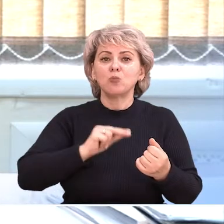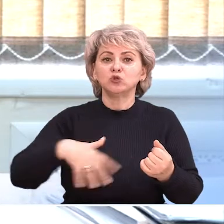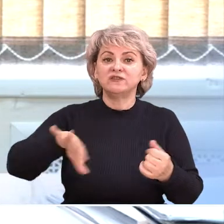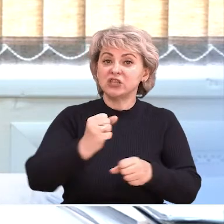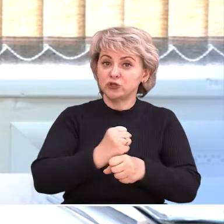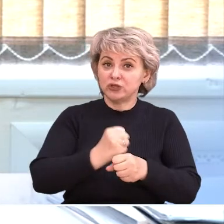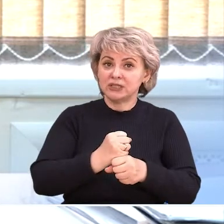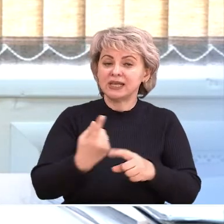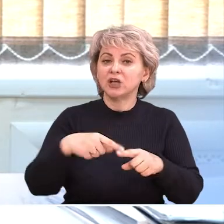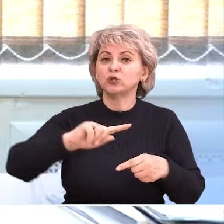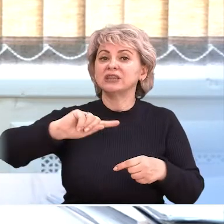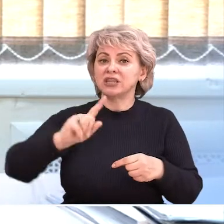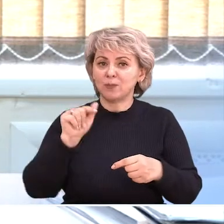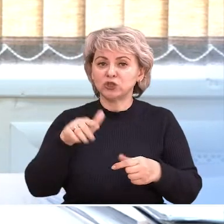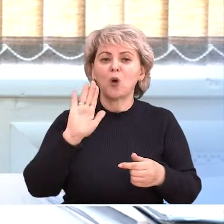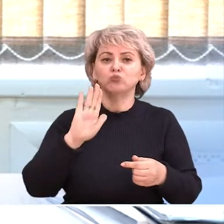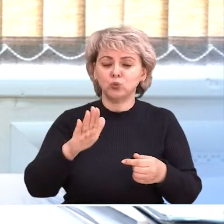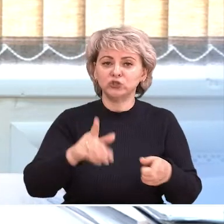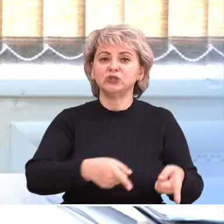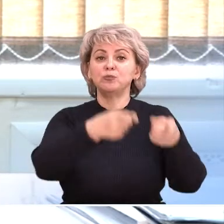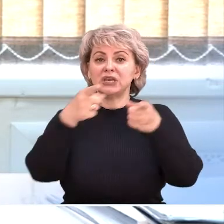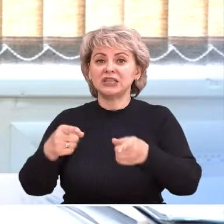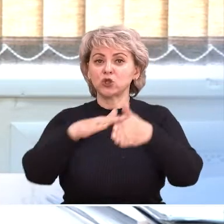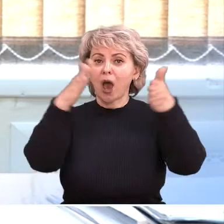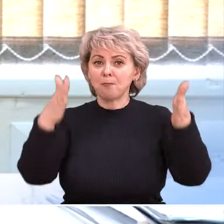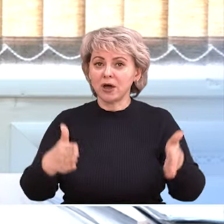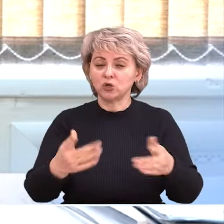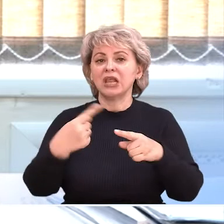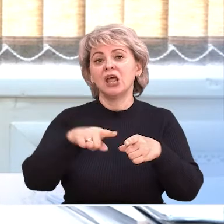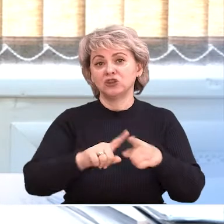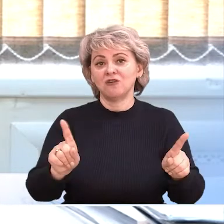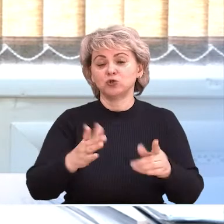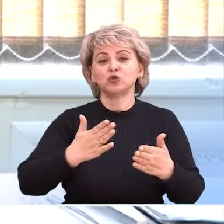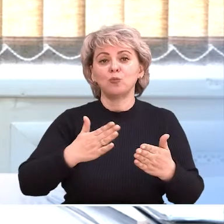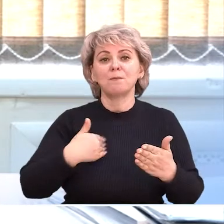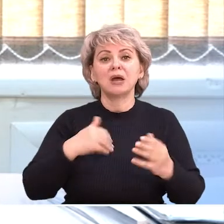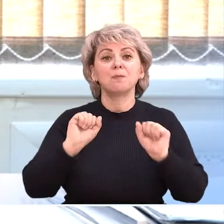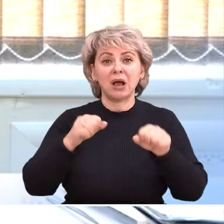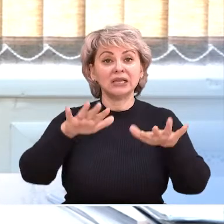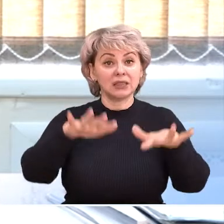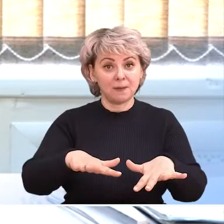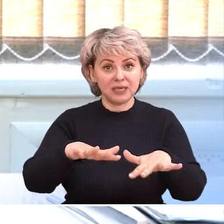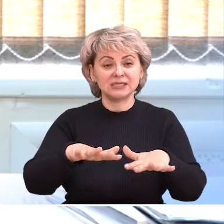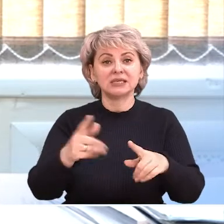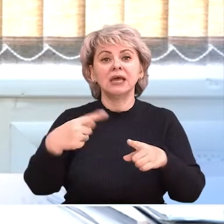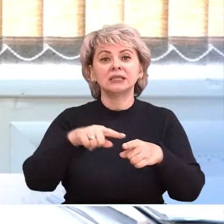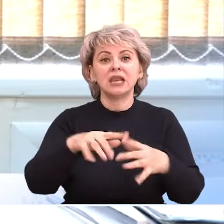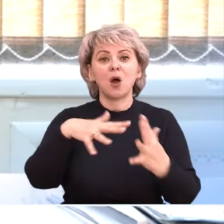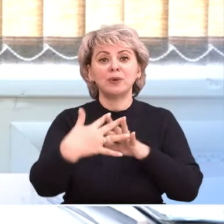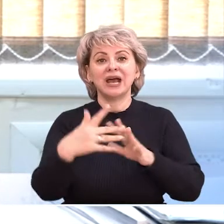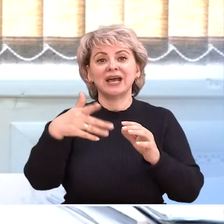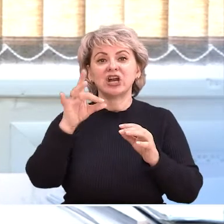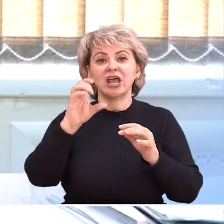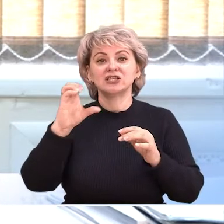осмечиваются все работы, которые требуются. Там будет стоять передвижение аппарат для того, чтобы мы могли на месте